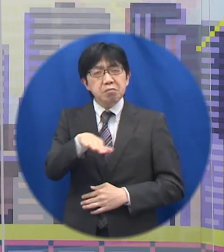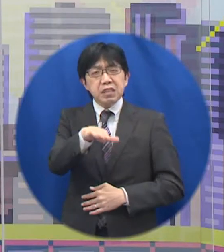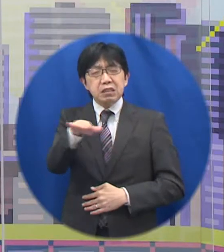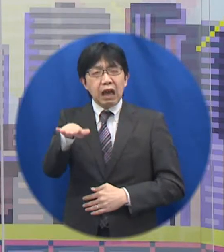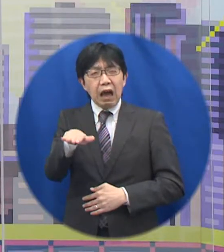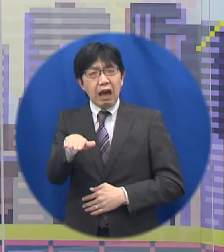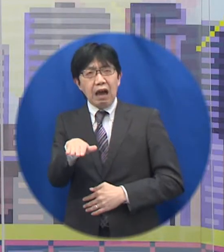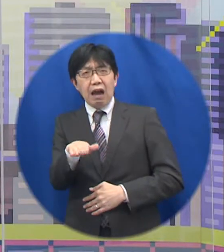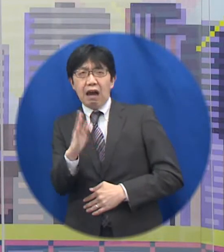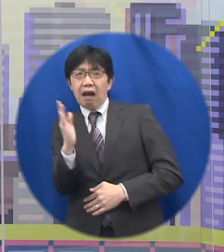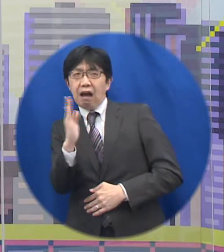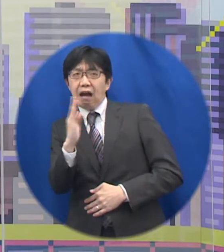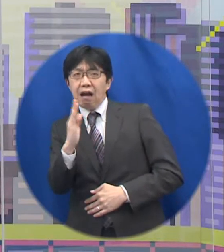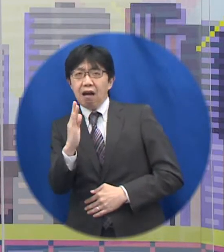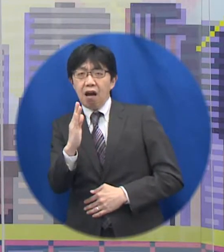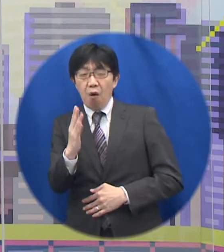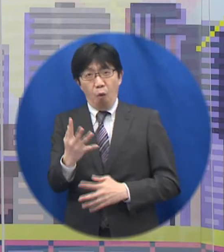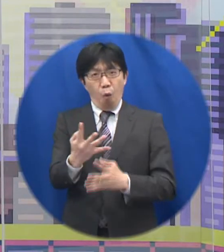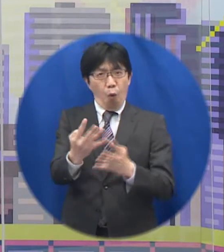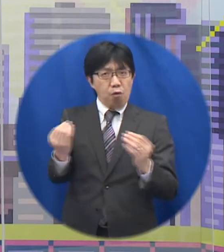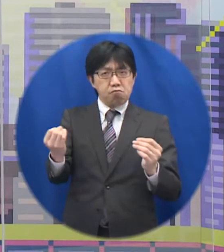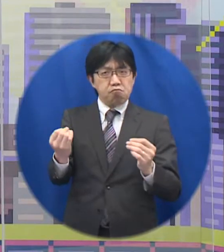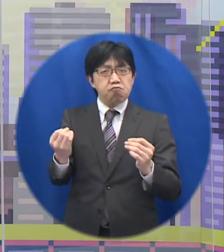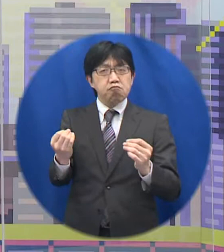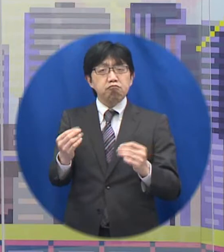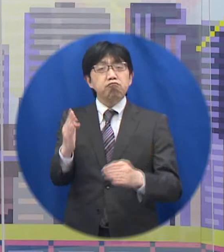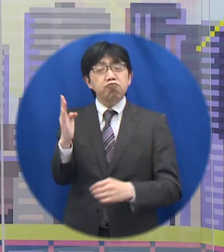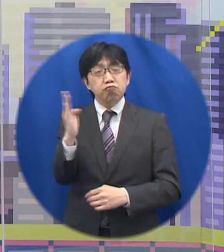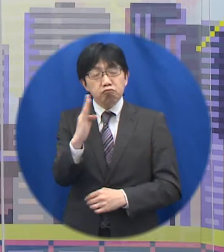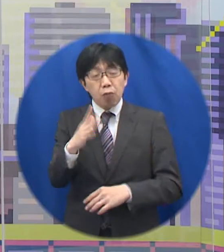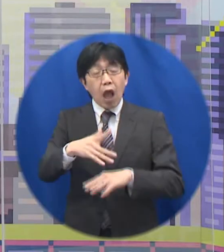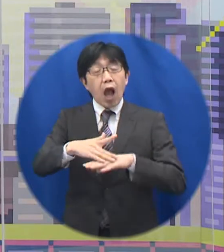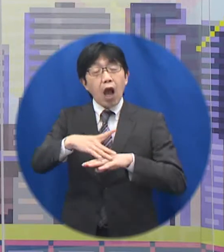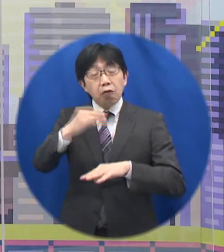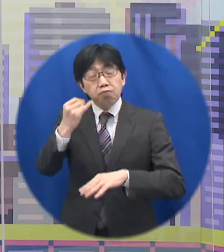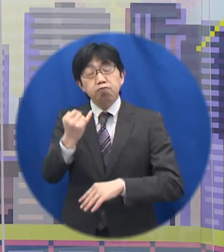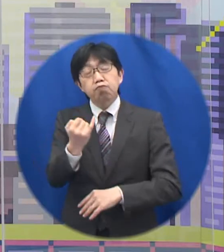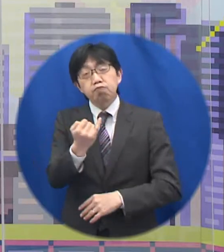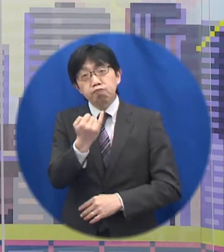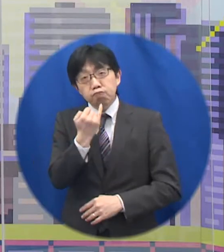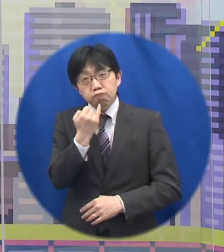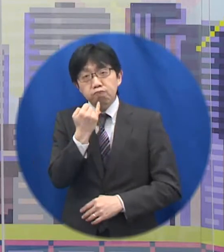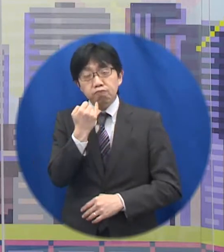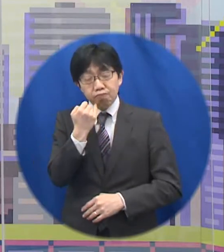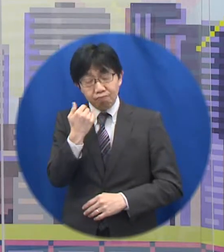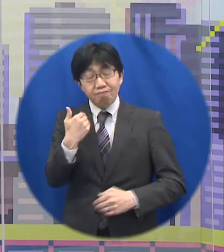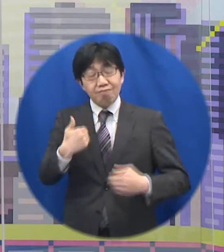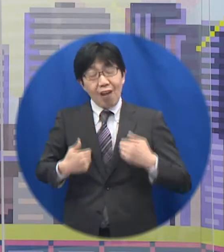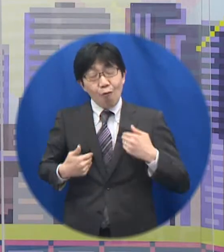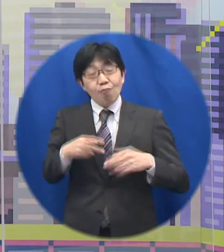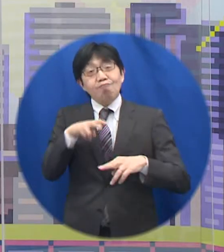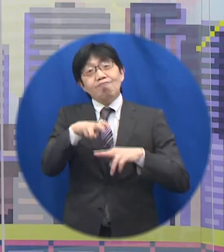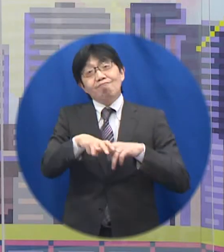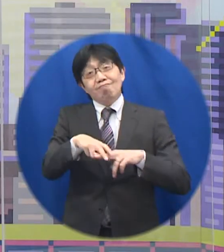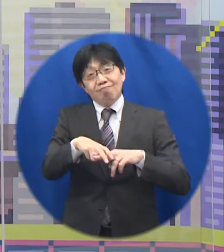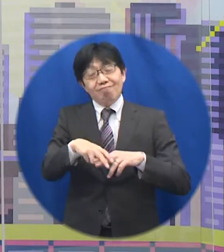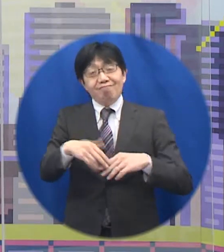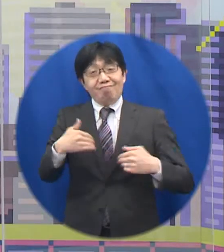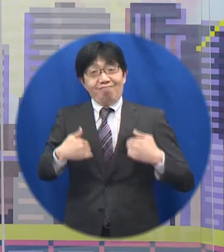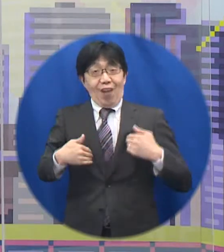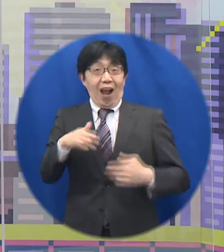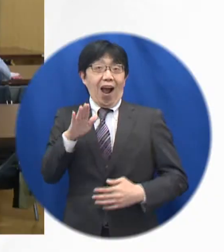ハードルが高そうに感じてしまいますが、初めてでも安心して楽しく参加できる教室です。